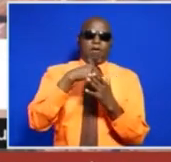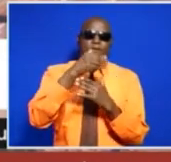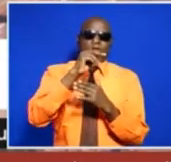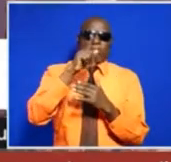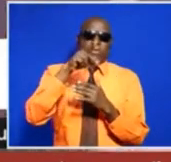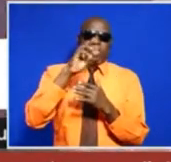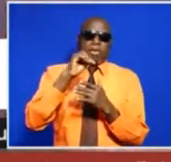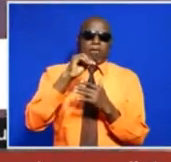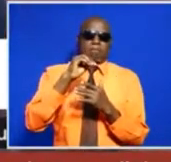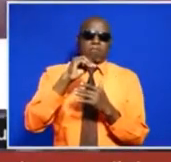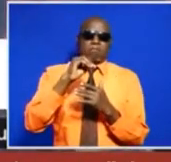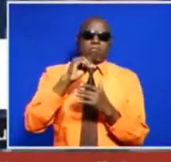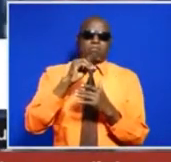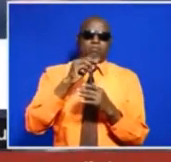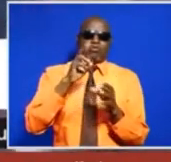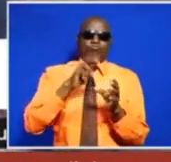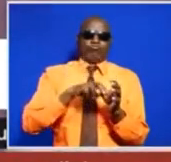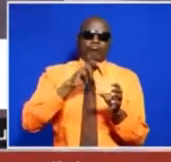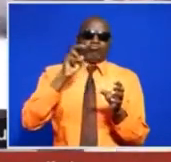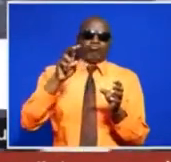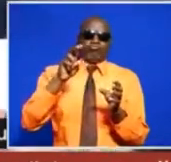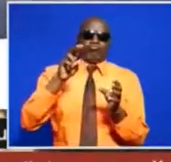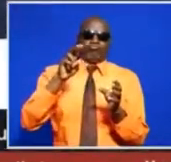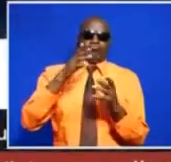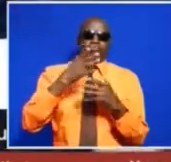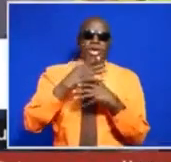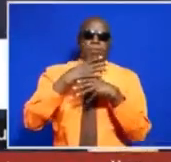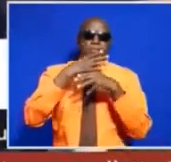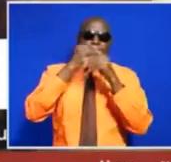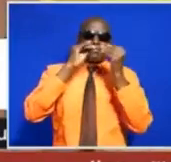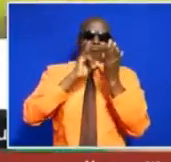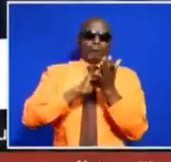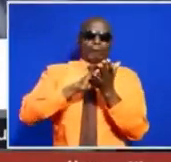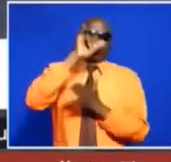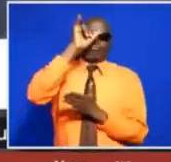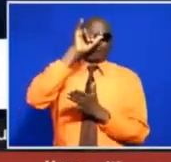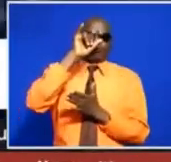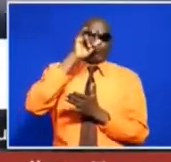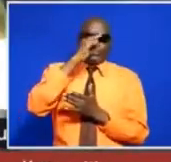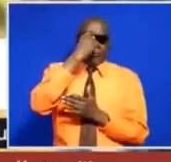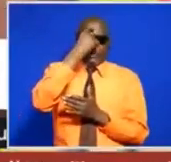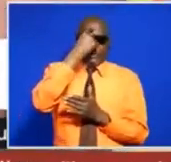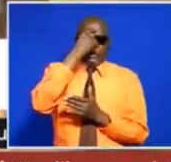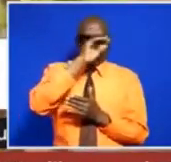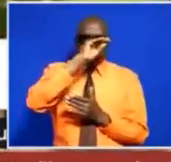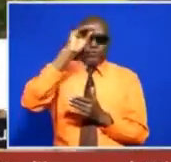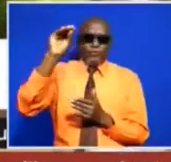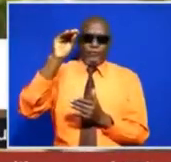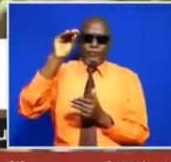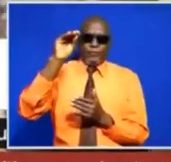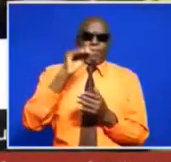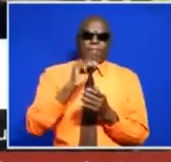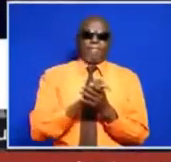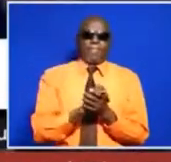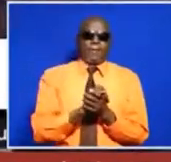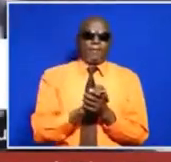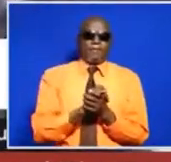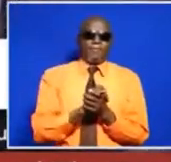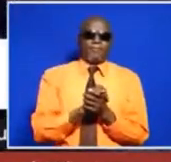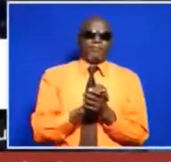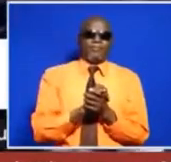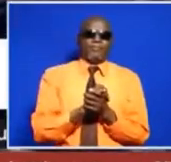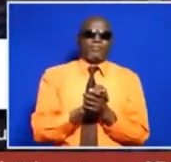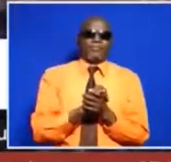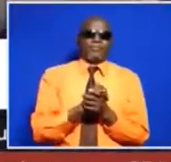India. Ilikuwa moja masharti yaliyotolewa na uratibu wa maandamano ya wanafunzi ambao walikuwa wameweka makataa ya saa 9, la